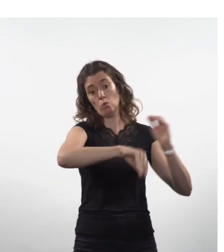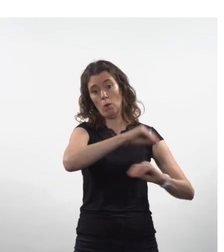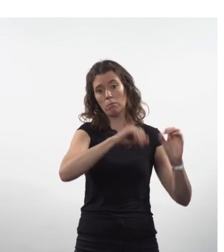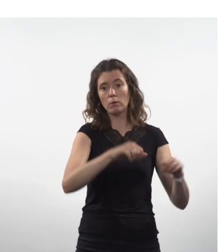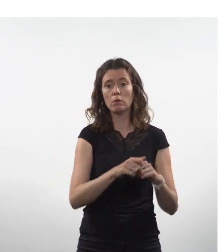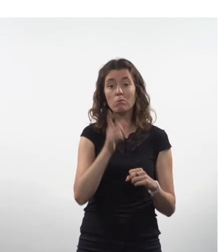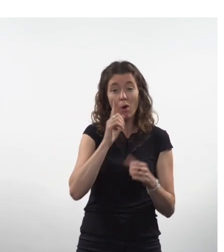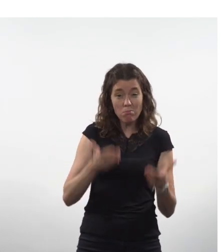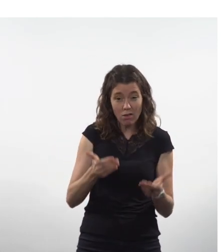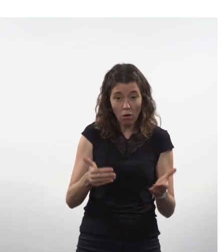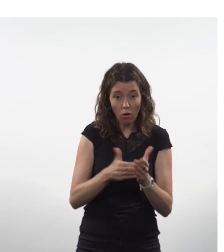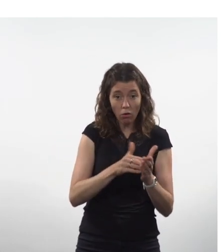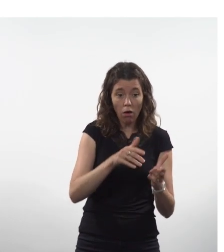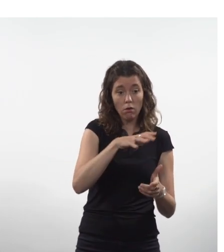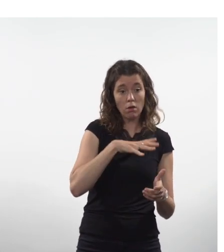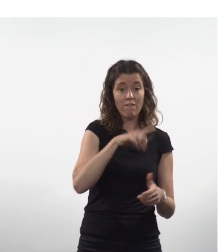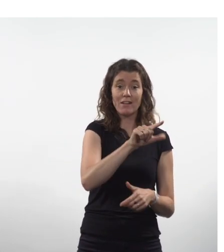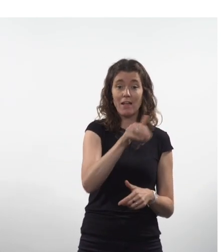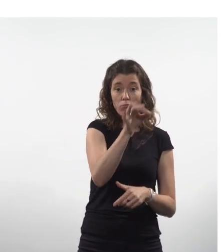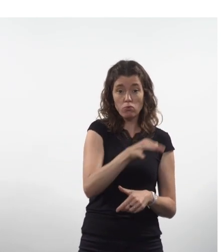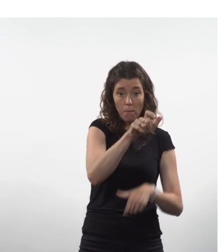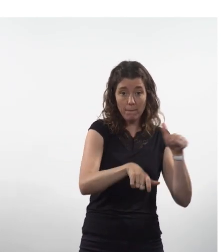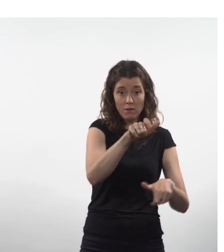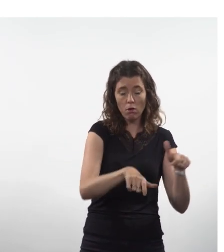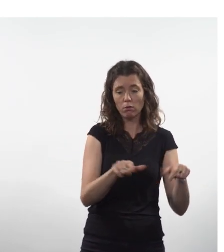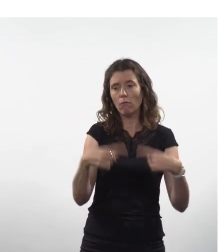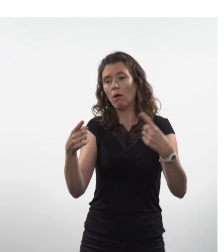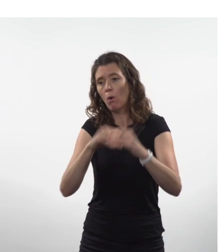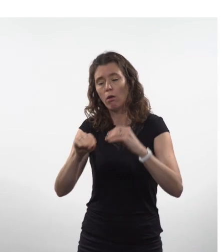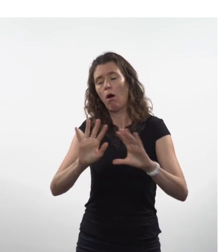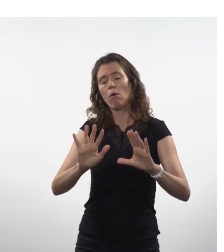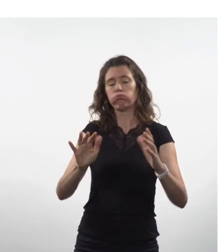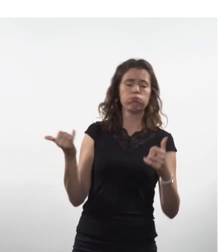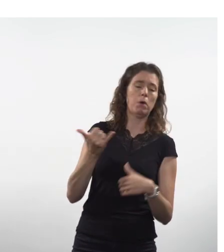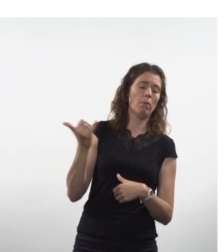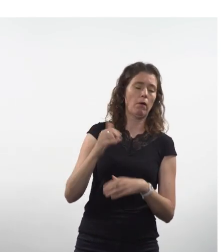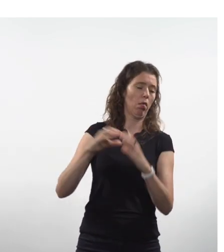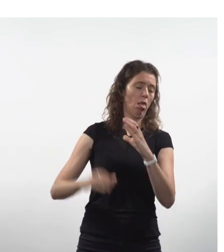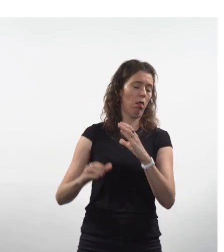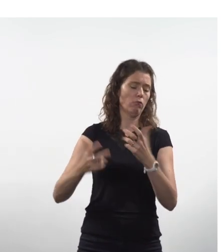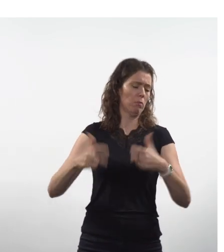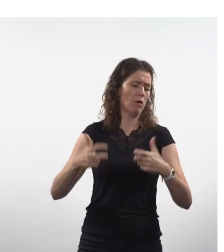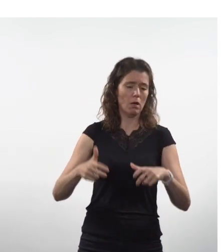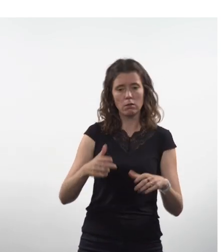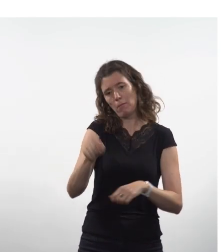qu'encore maintenant, on est toujours à 21% à renoncer à se faire soigner pour, pour accéder à la santé. Merci